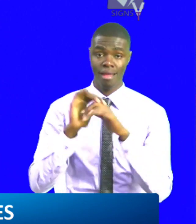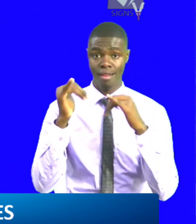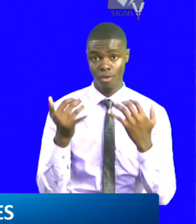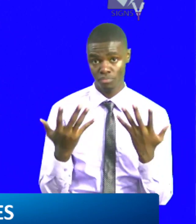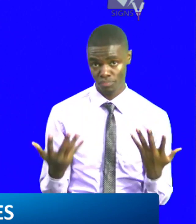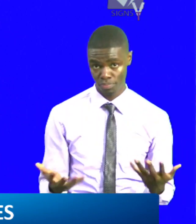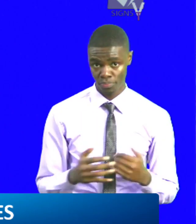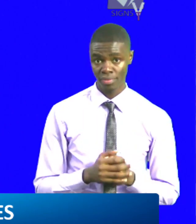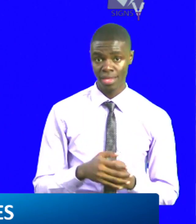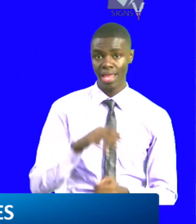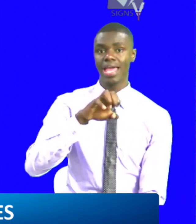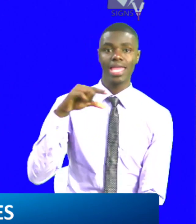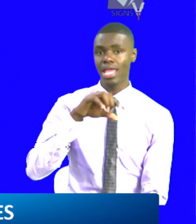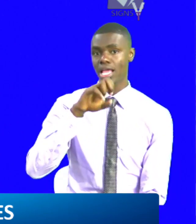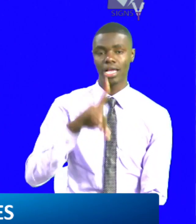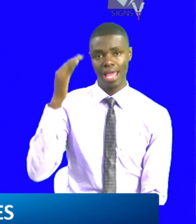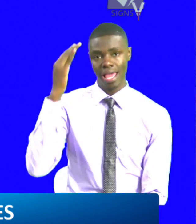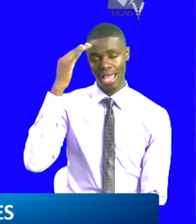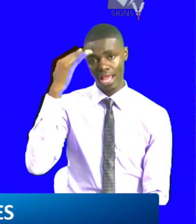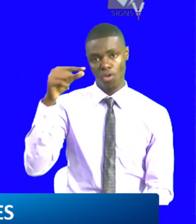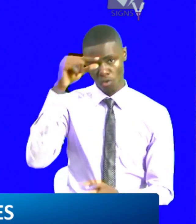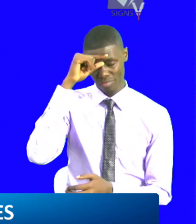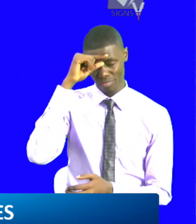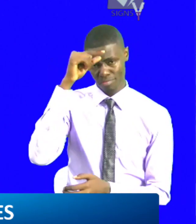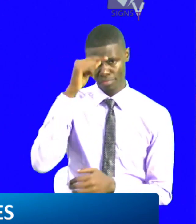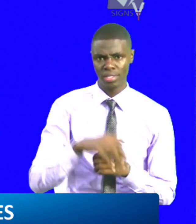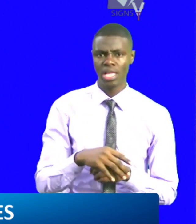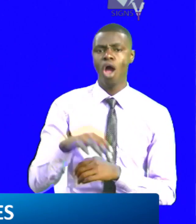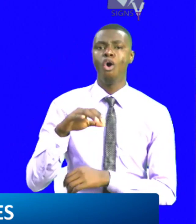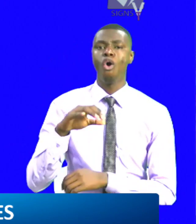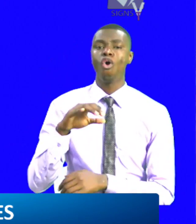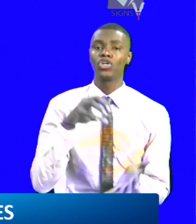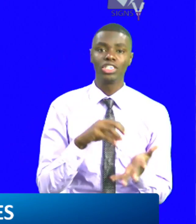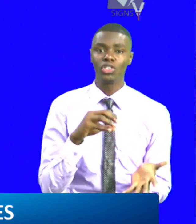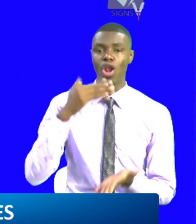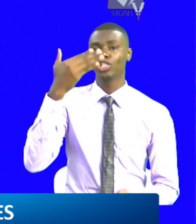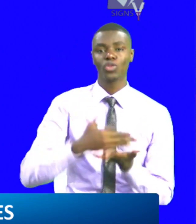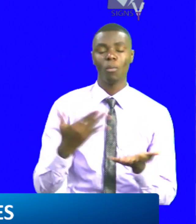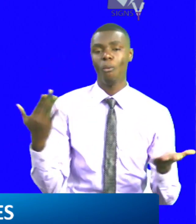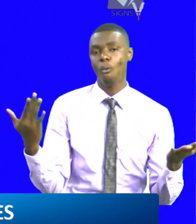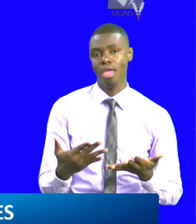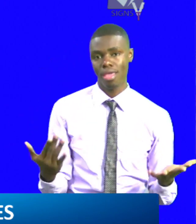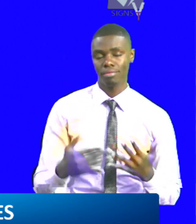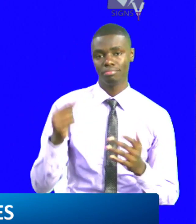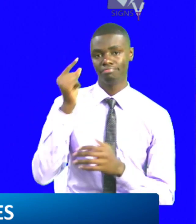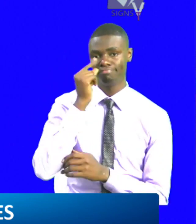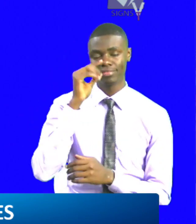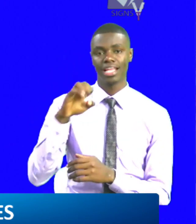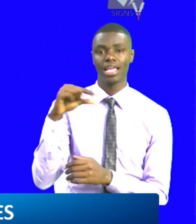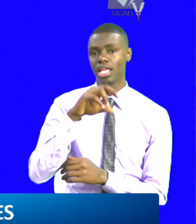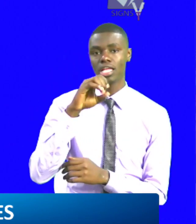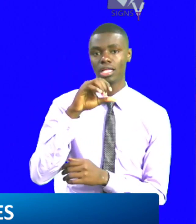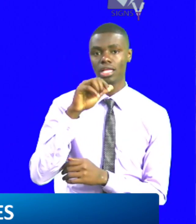Murathe sio mwanachama wa chama cha Jubilee, na Mheshimiwa Gichohi